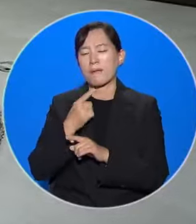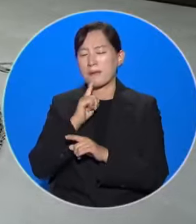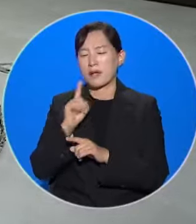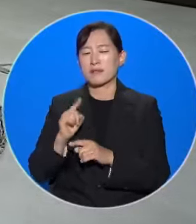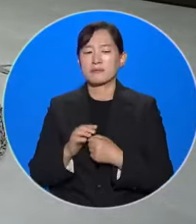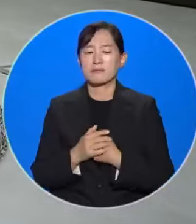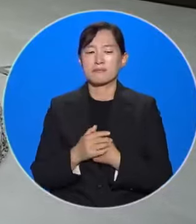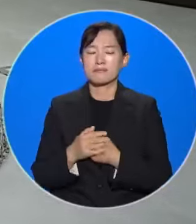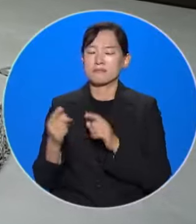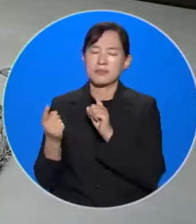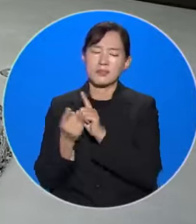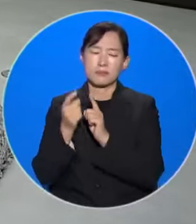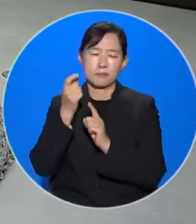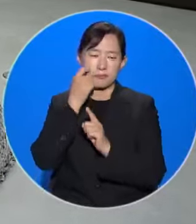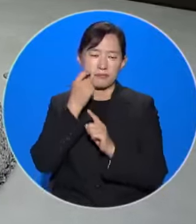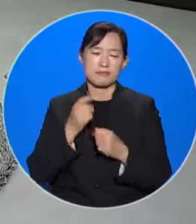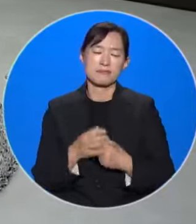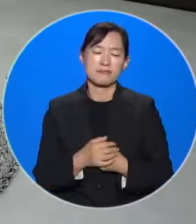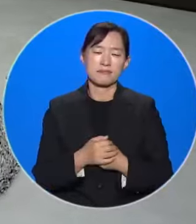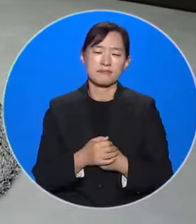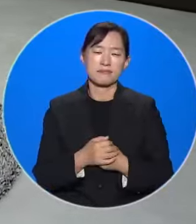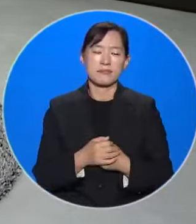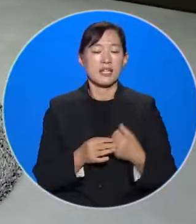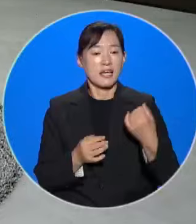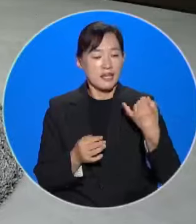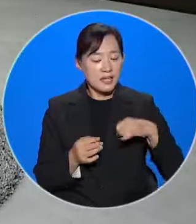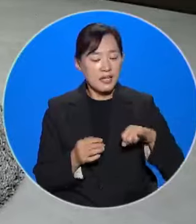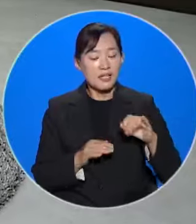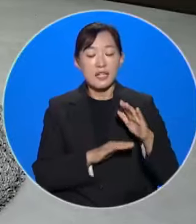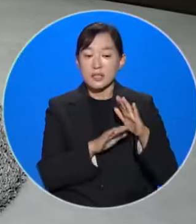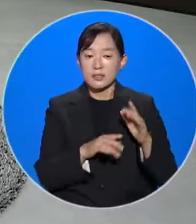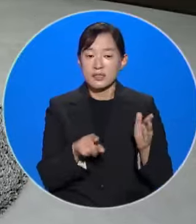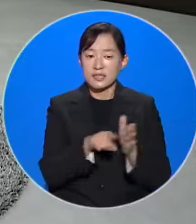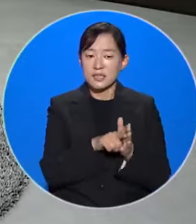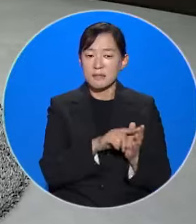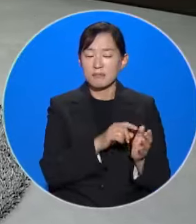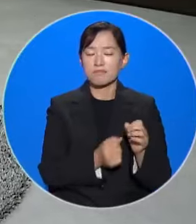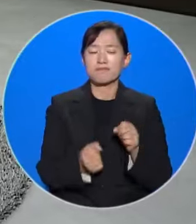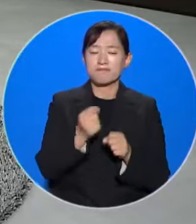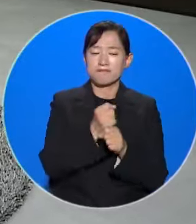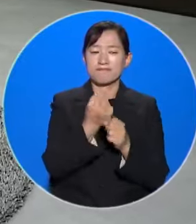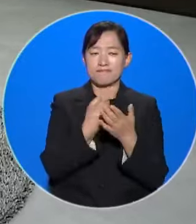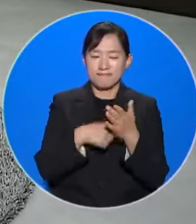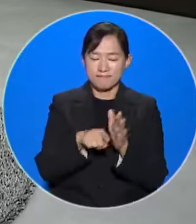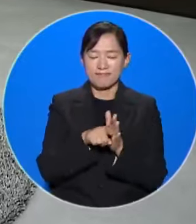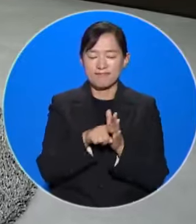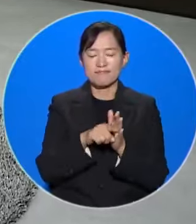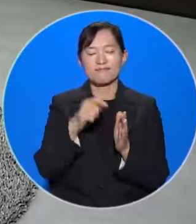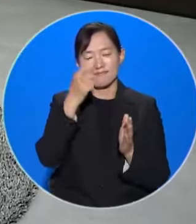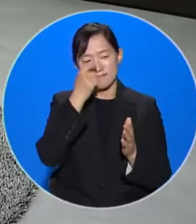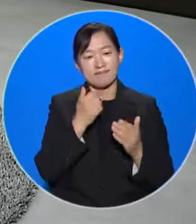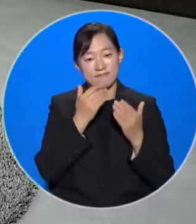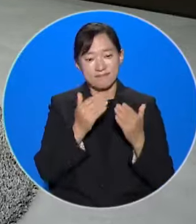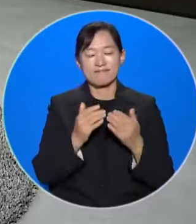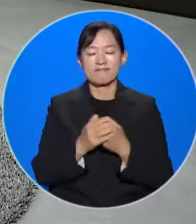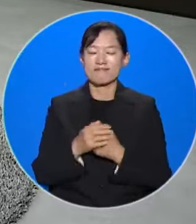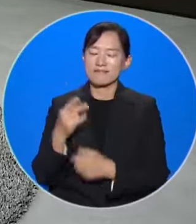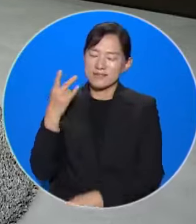아도 만날 수가 없으니까. 그래, 우리 그러면 따님 가정이 어쨌든 신앙을 잘 회복할 수 있도록 그렇게 네. 기도하도록 하죠,